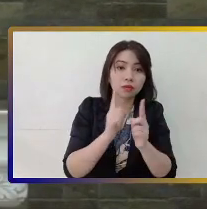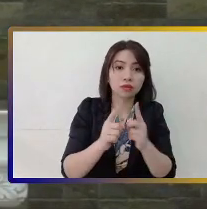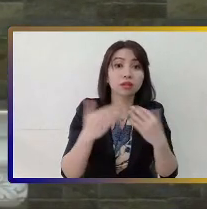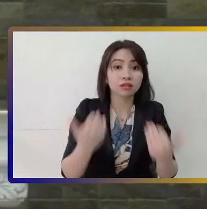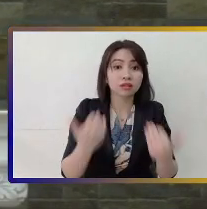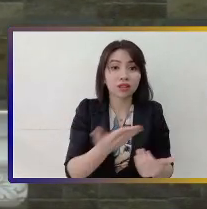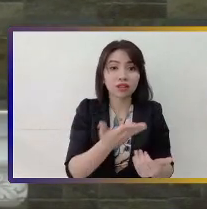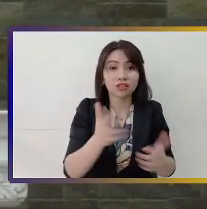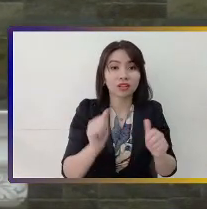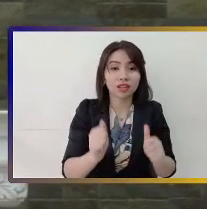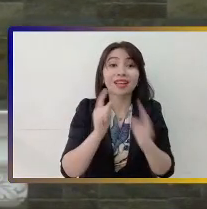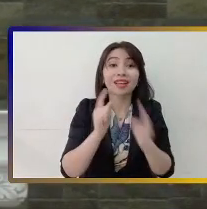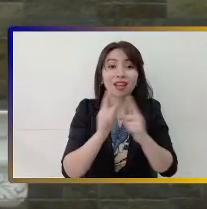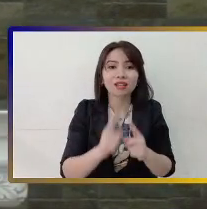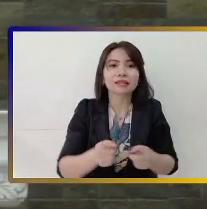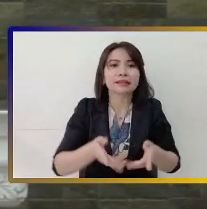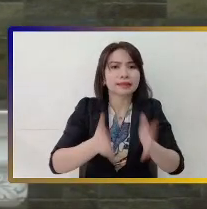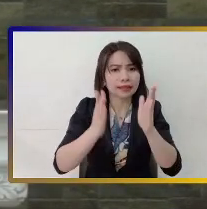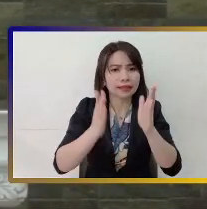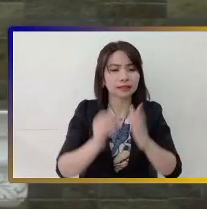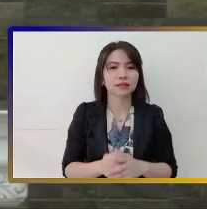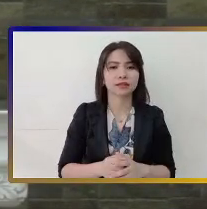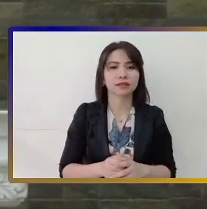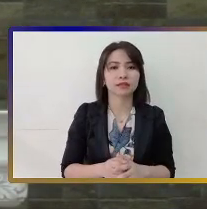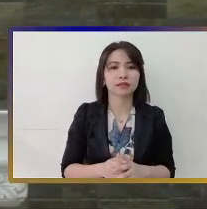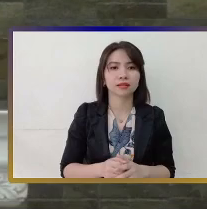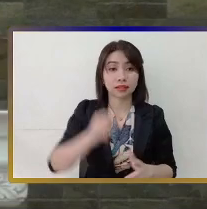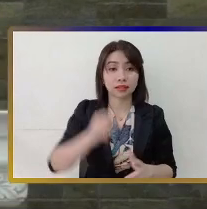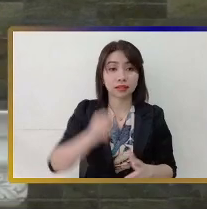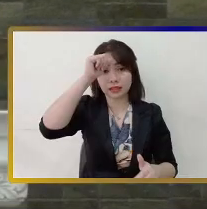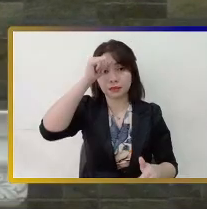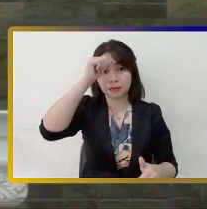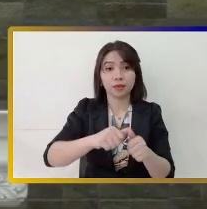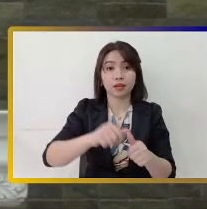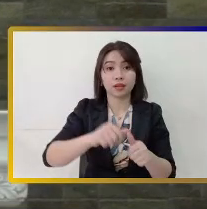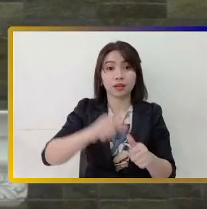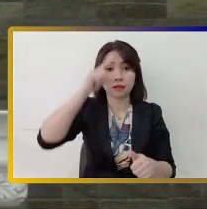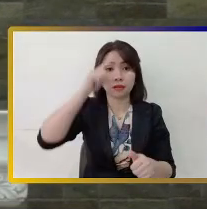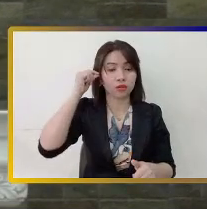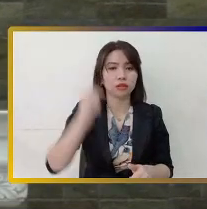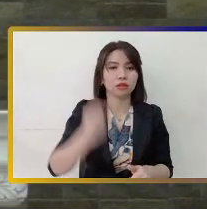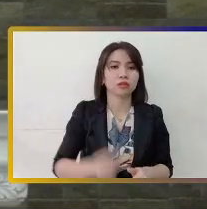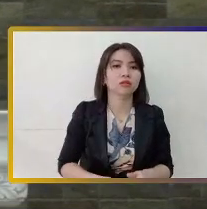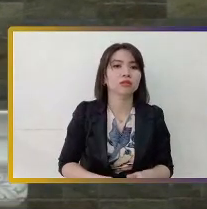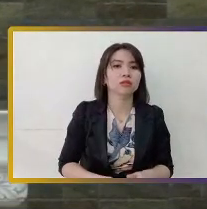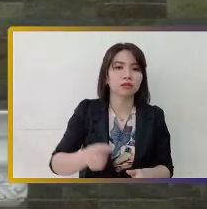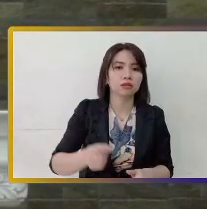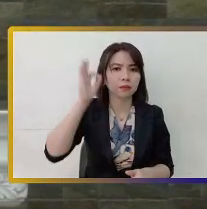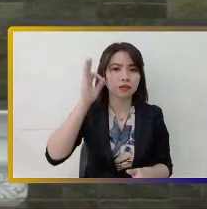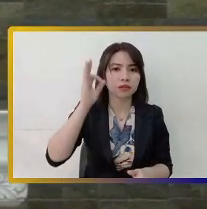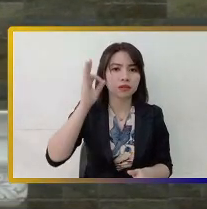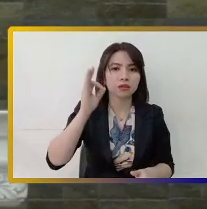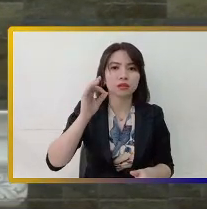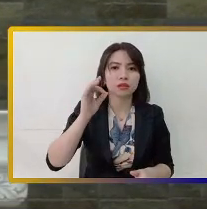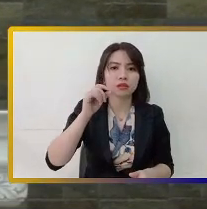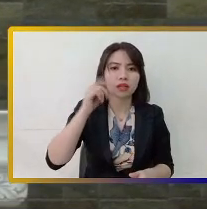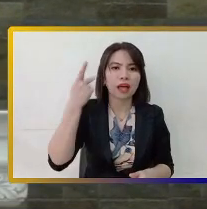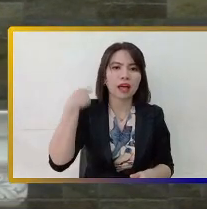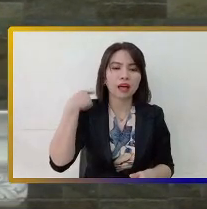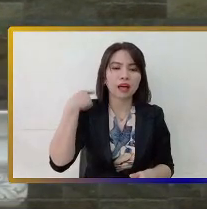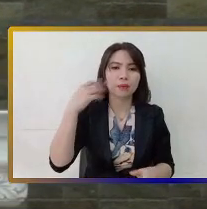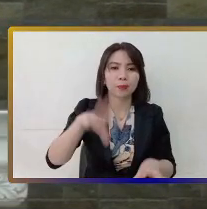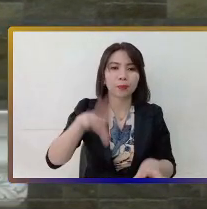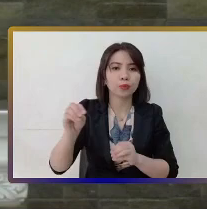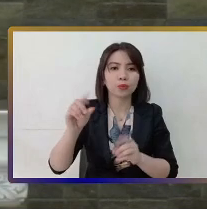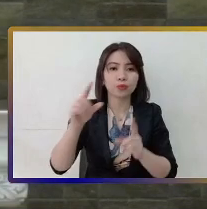Tandaan nyo, si Moses, bago siya naging preacher, siya'y utal. Pero ang Panginoon naglagay ng word sa kanyang labi, kapatid sa kanyang dila,